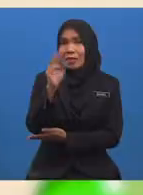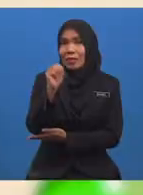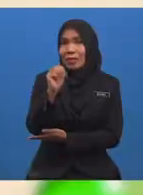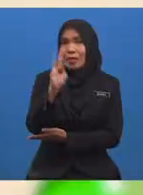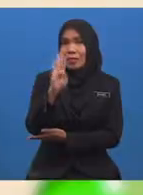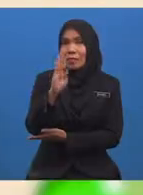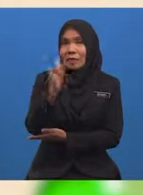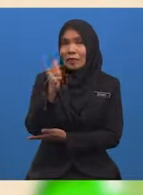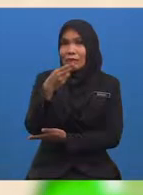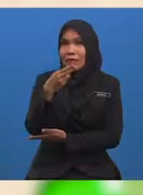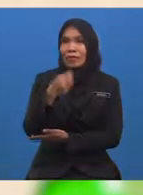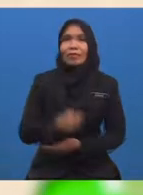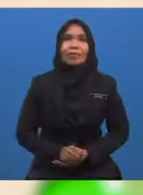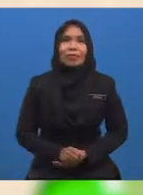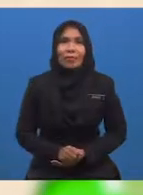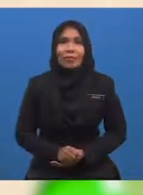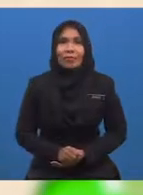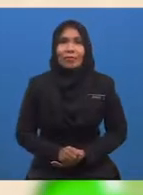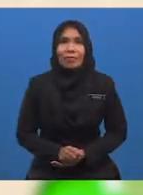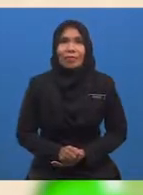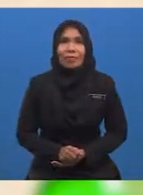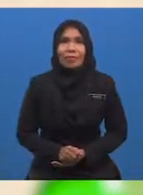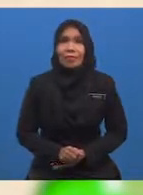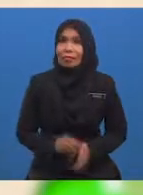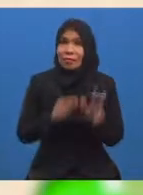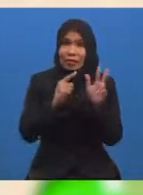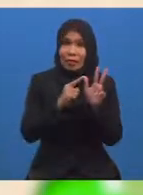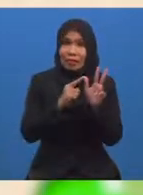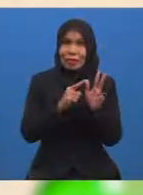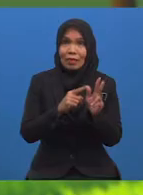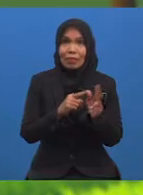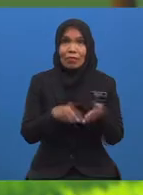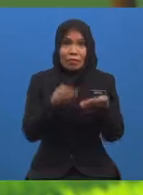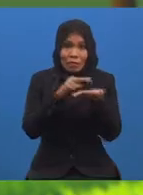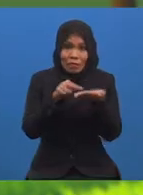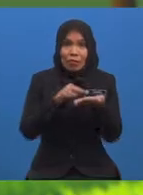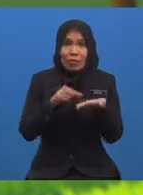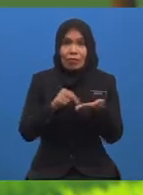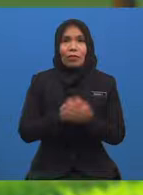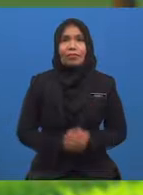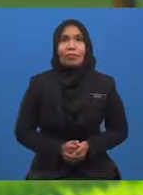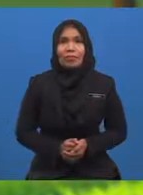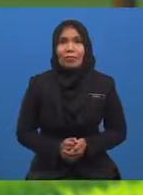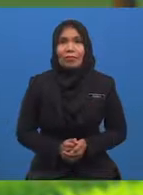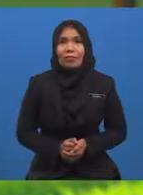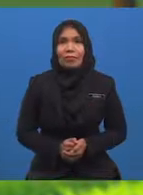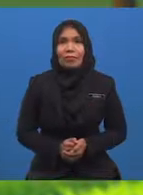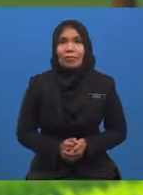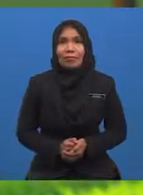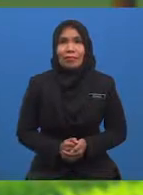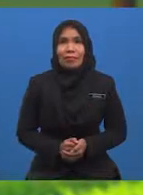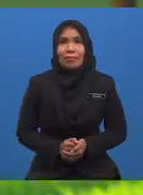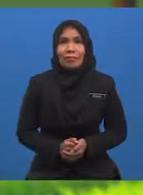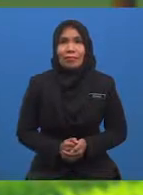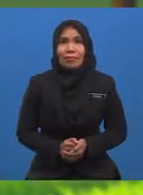Ketiga, merekod perubahan percambahan biji benih. Dalam merekod perubahan